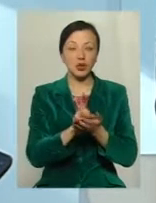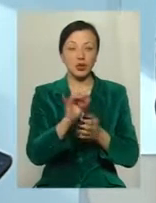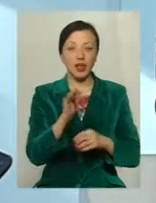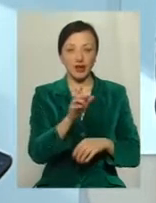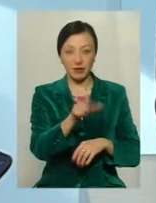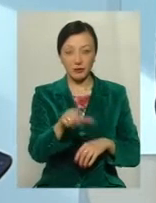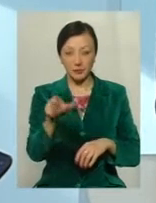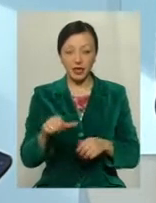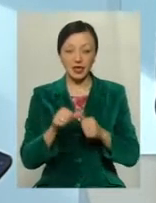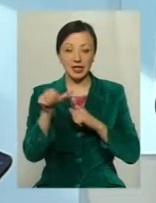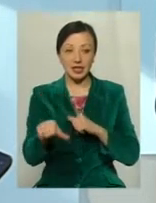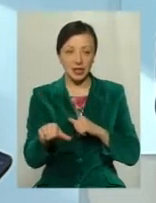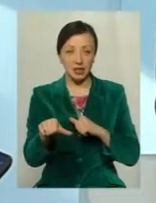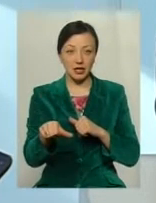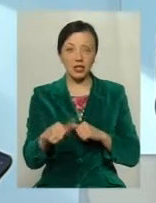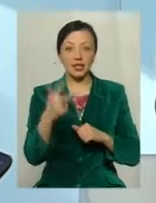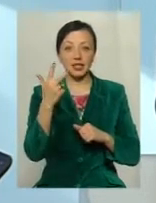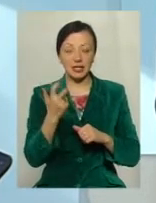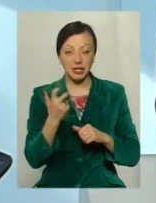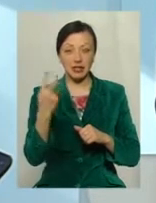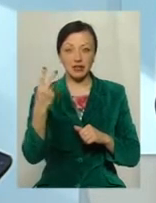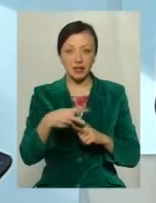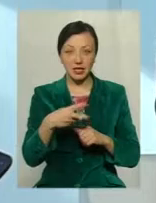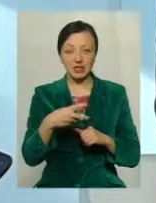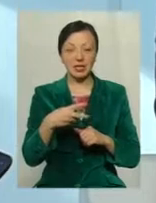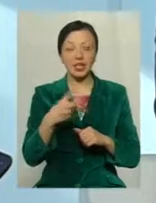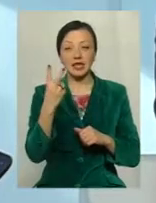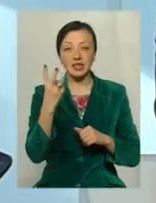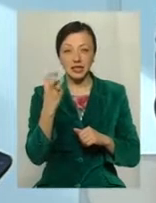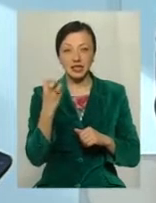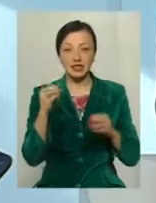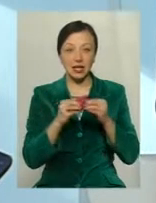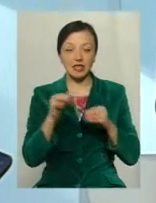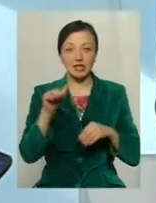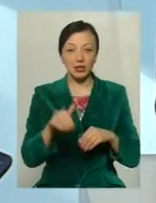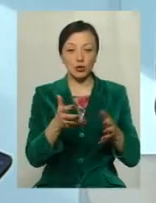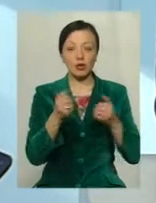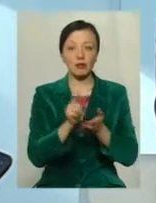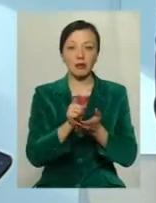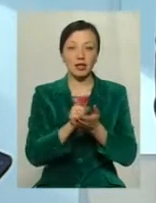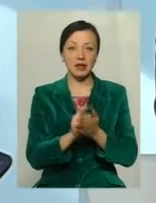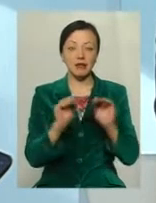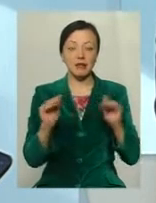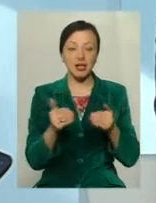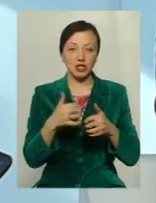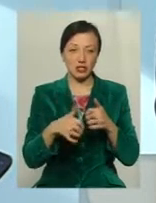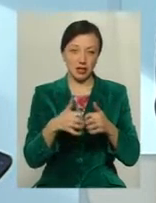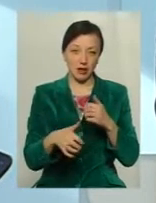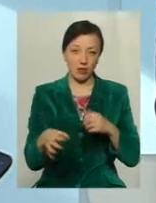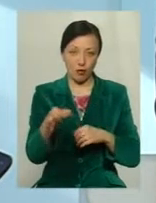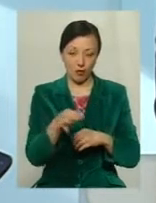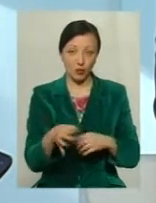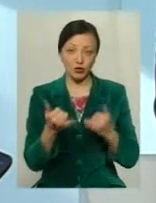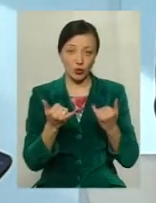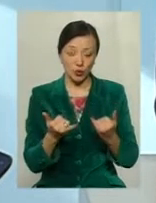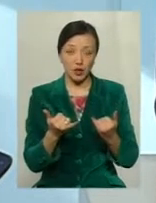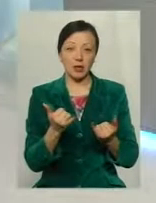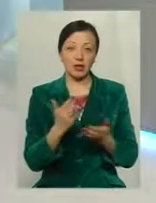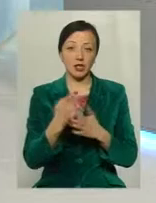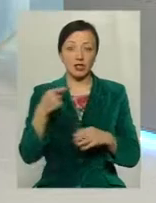1350 гривень. Сьогодні 1660. За 3 роки 310 гривень виросла середня пенсія. У нас в